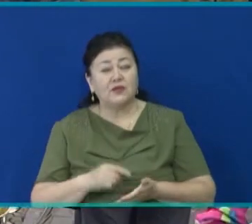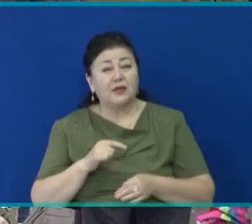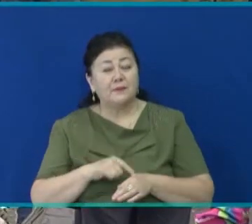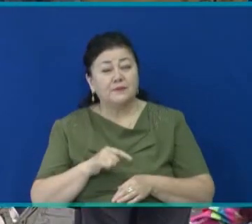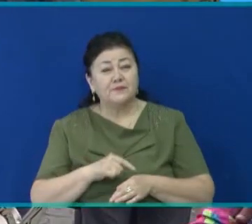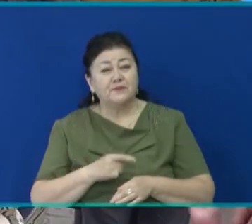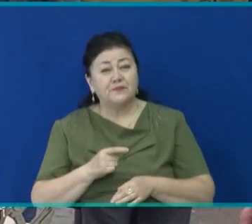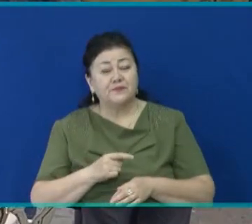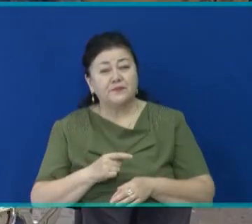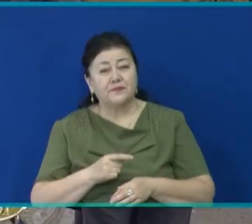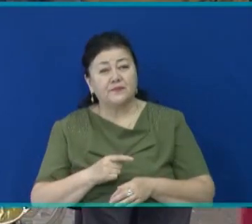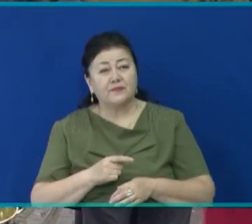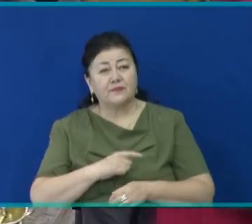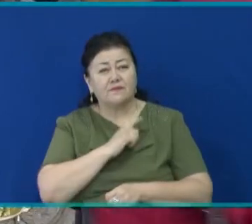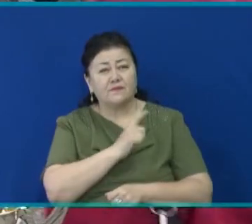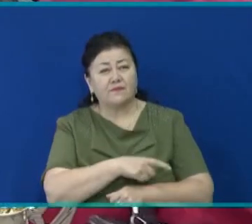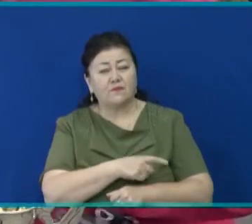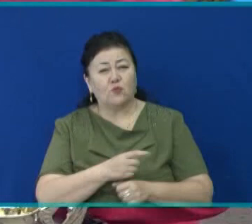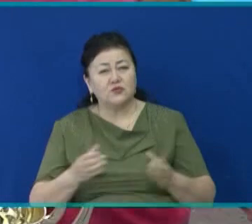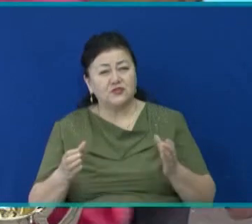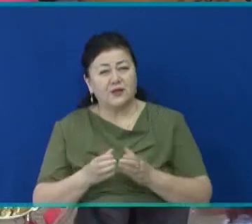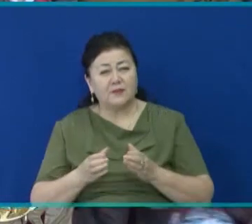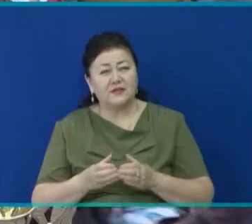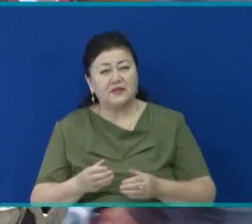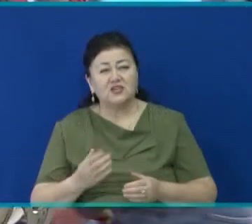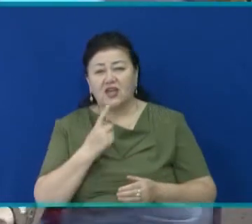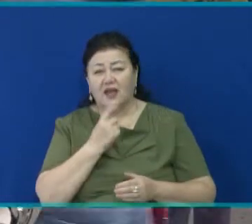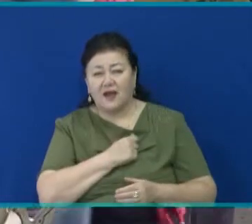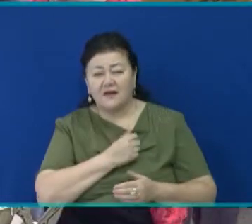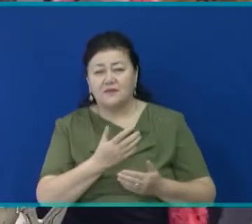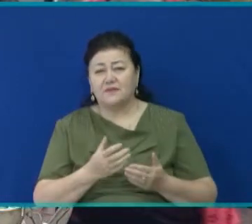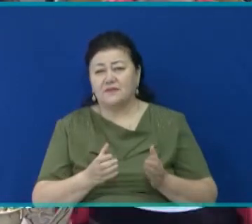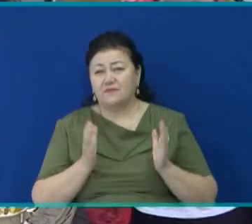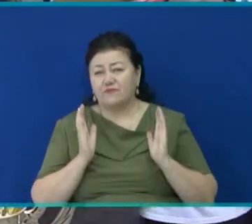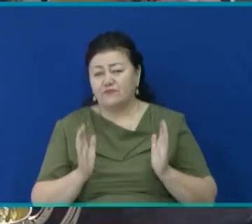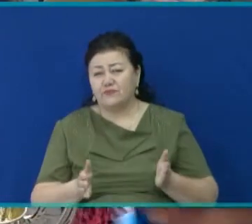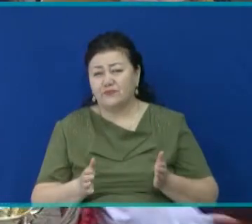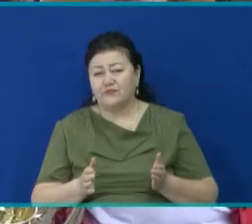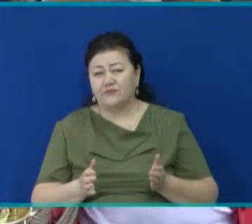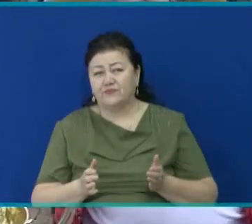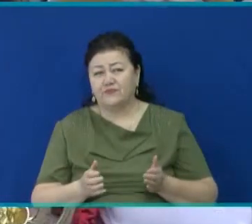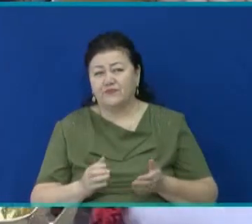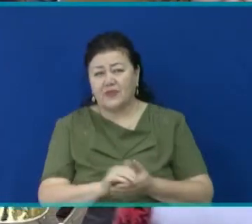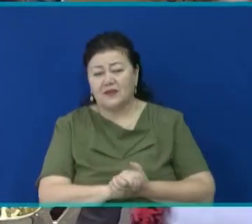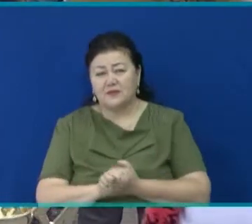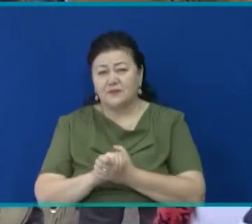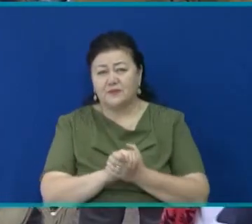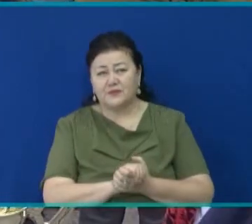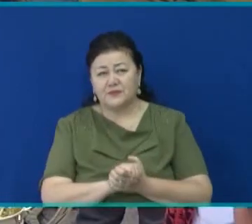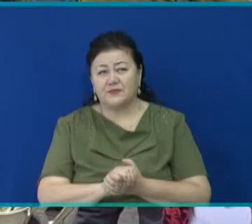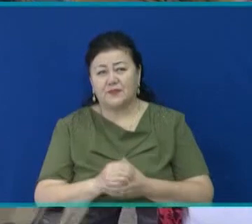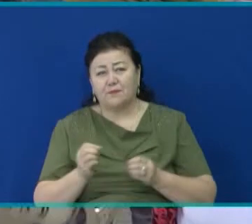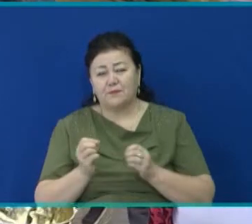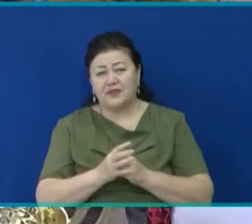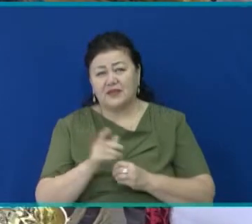почувствовал мощь нашей команды, нашей армии. Я почувствовал, что сплоченно, что эти 15